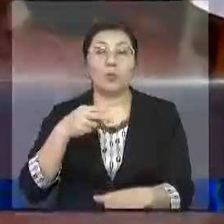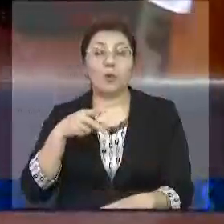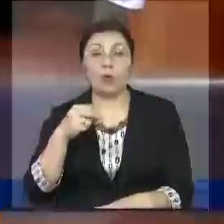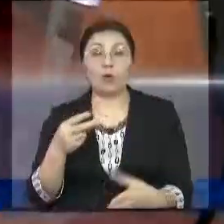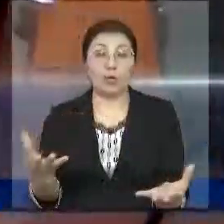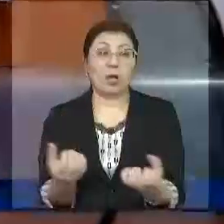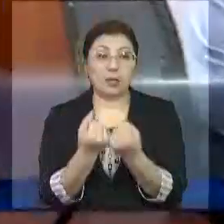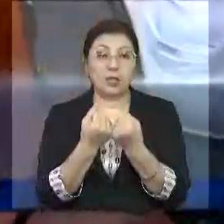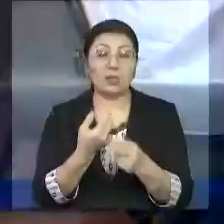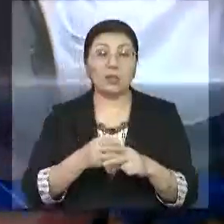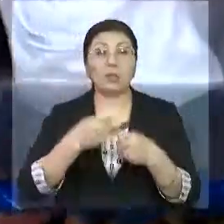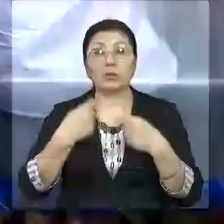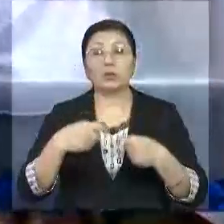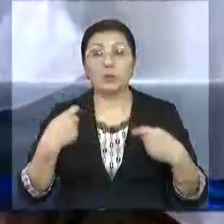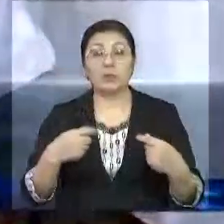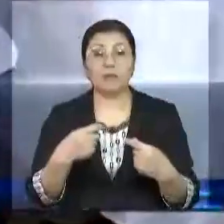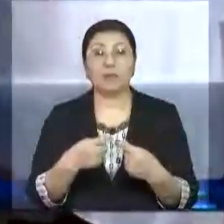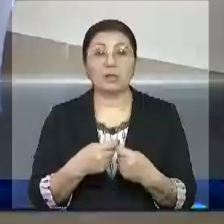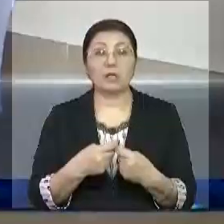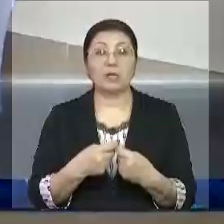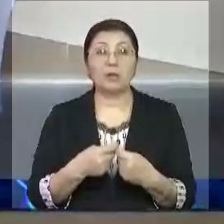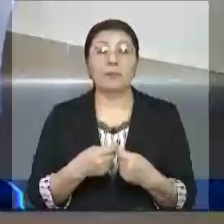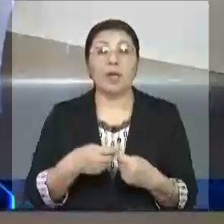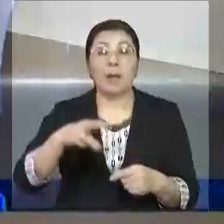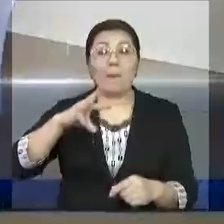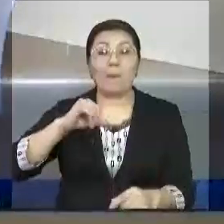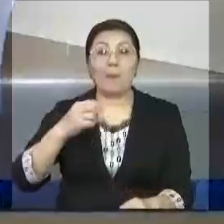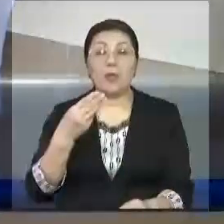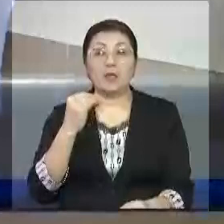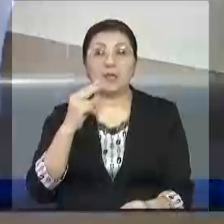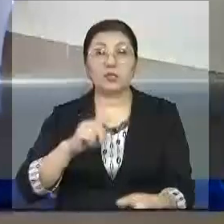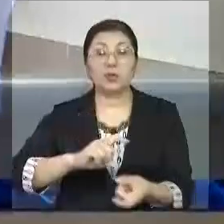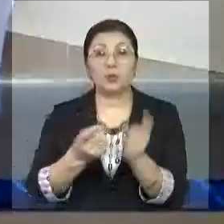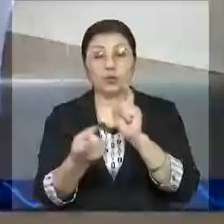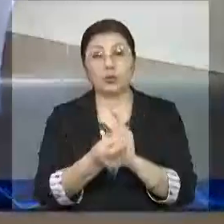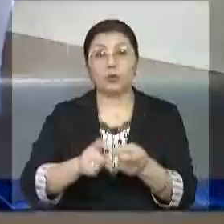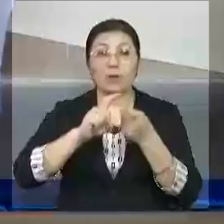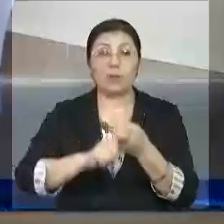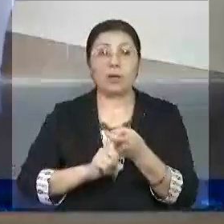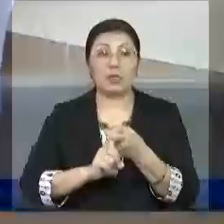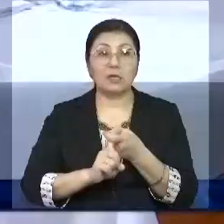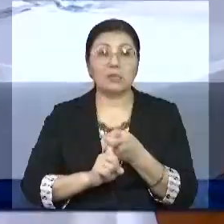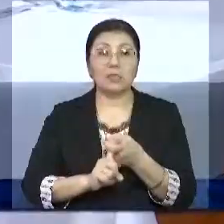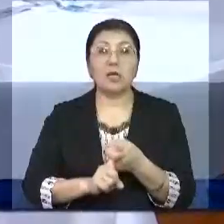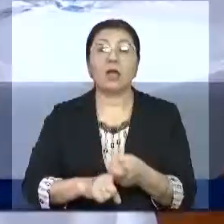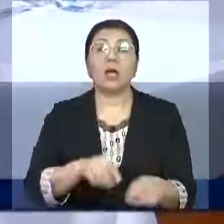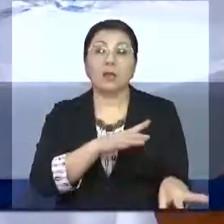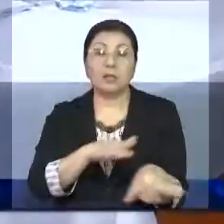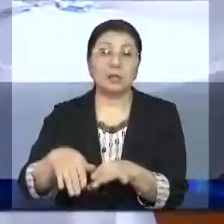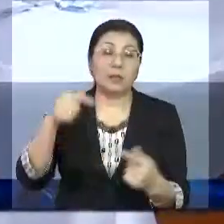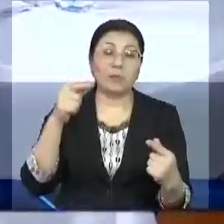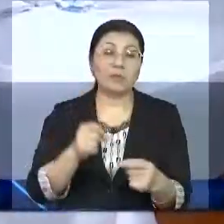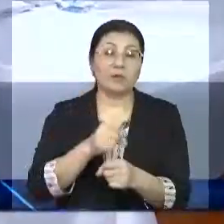Бұл оны сатуды немесе меншікті өзгертуге байланысты басқа процедураларға тыйым салады. Өйткені неке кезінде алынған